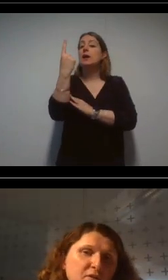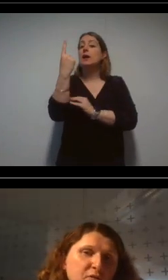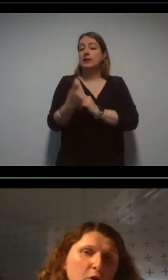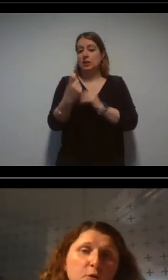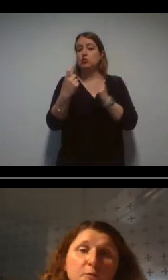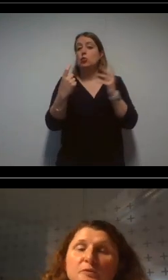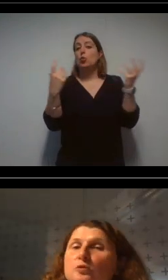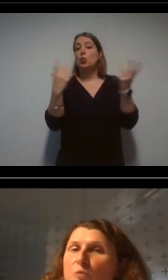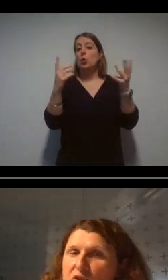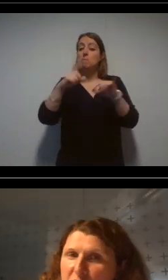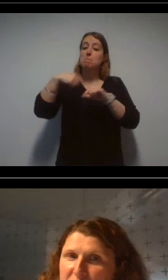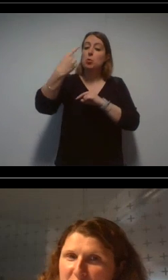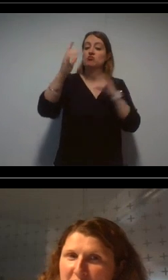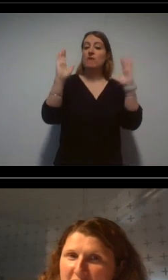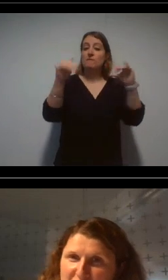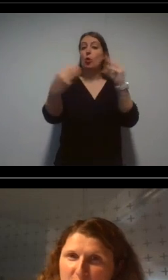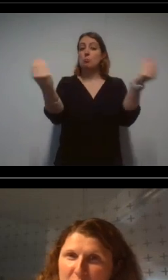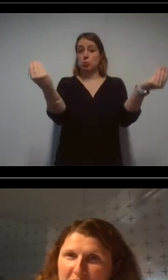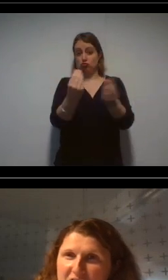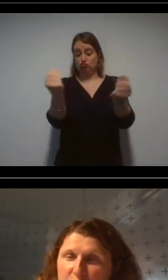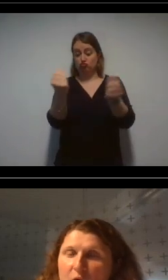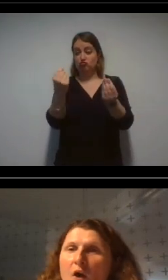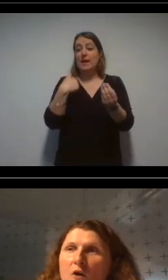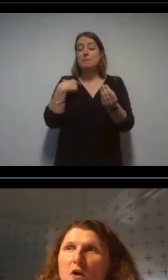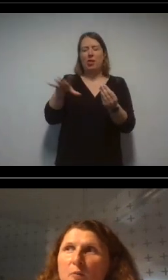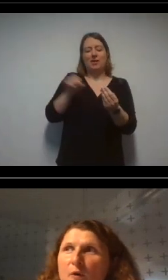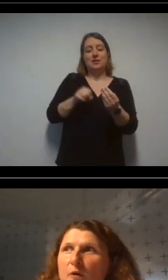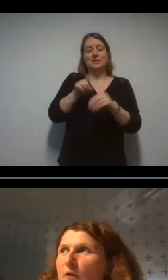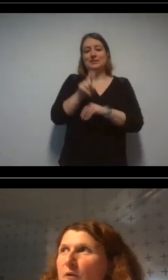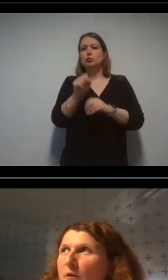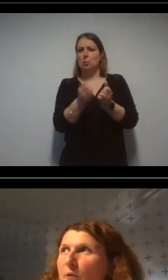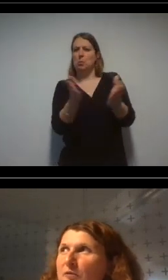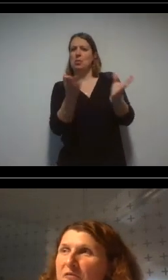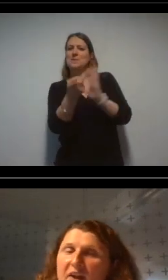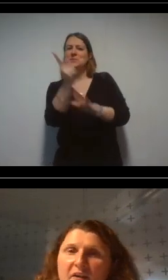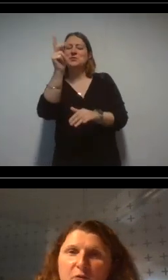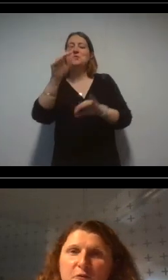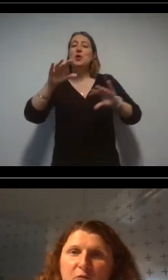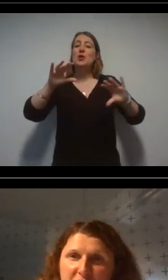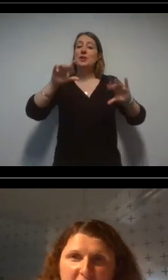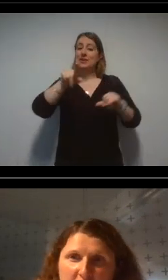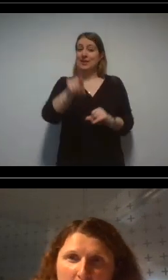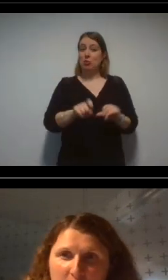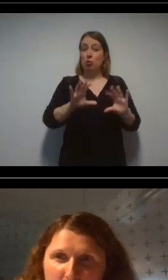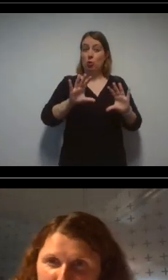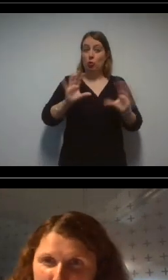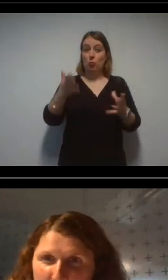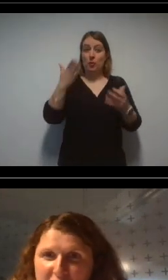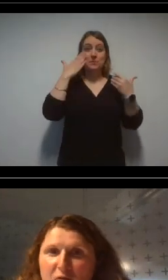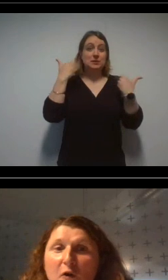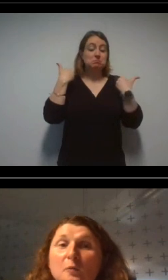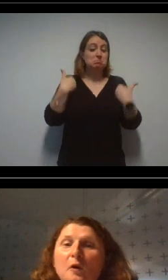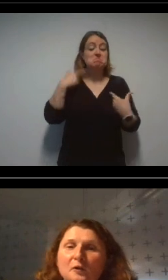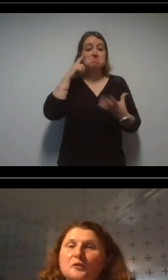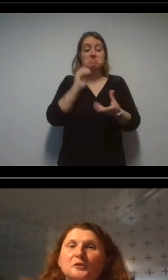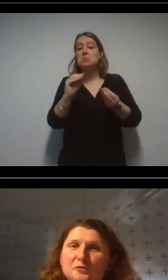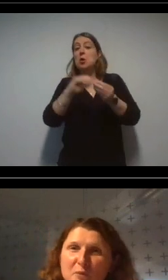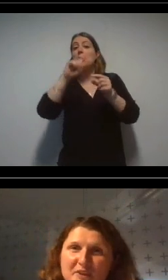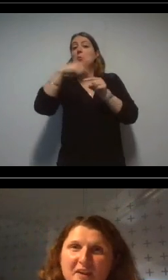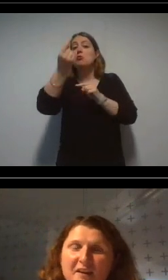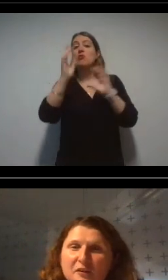les prochains forums. Et puis, du coup, moi, j'ai envie d'élargir un peu la question. Comment on fait quand on veut savoir où sont les prochains forums